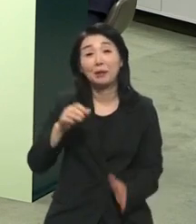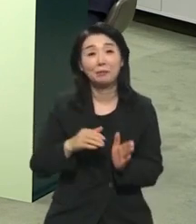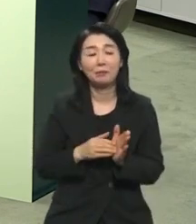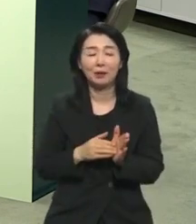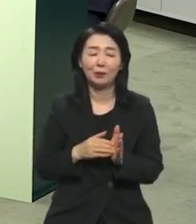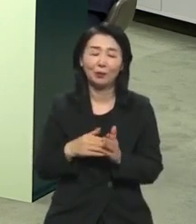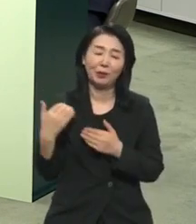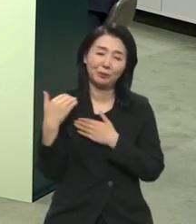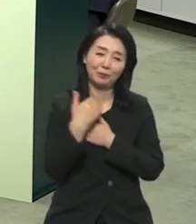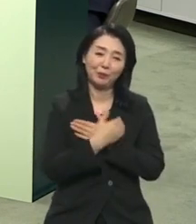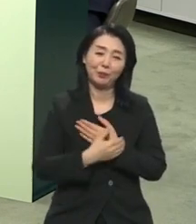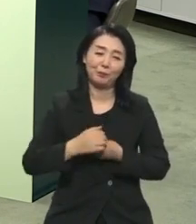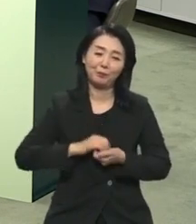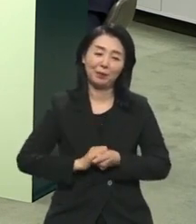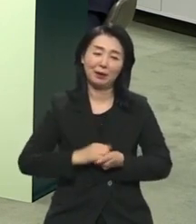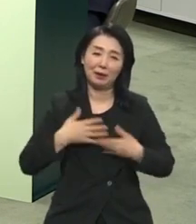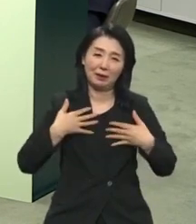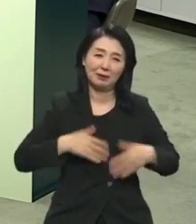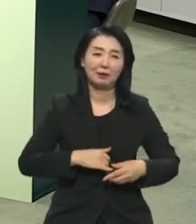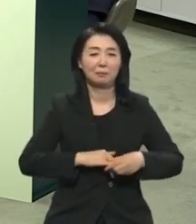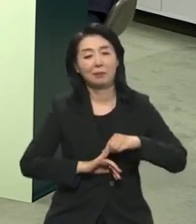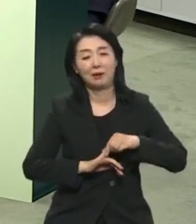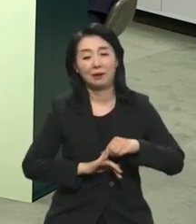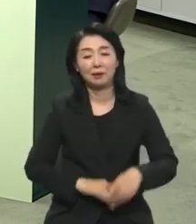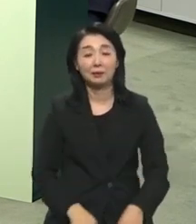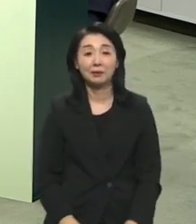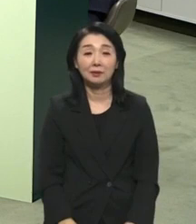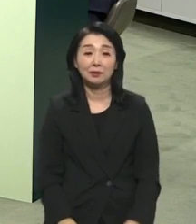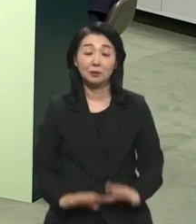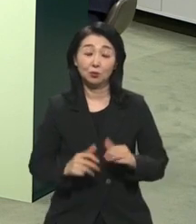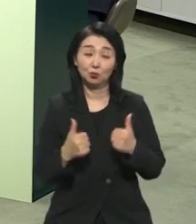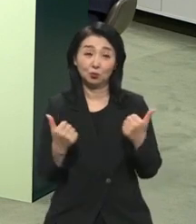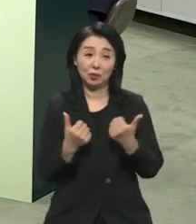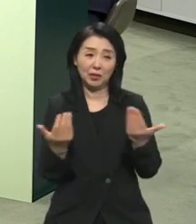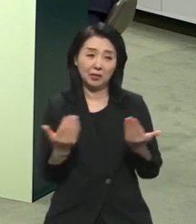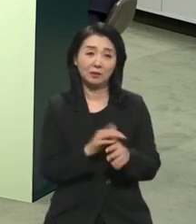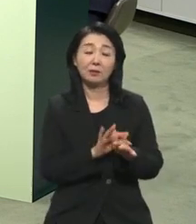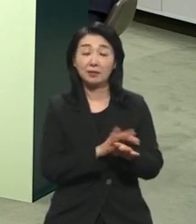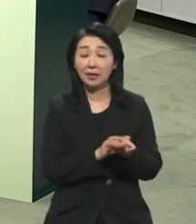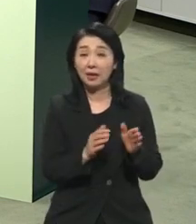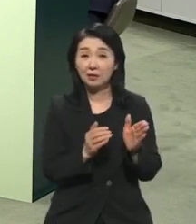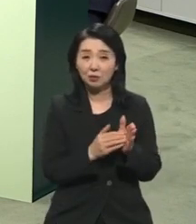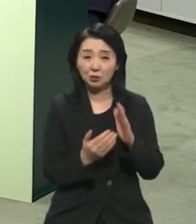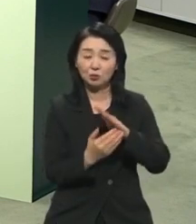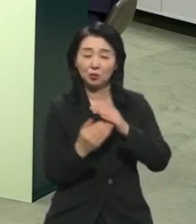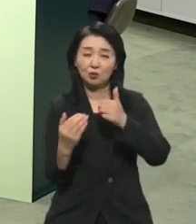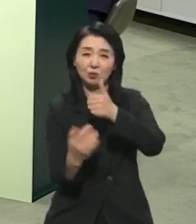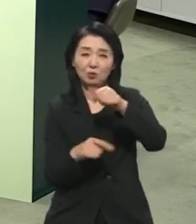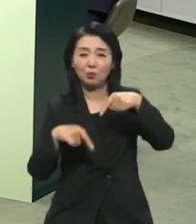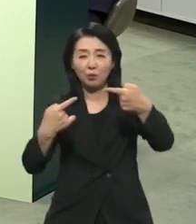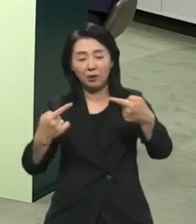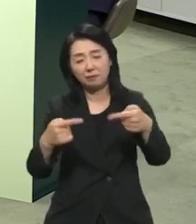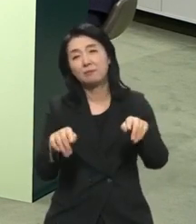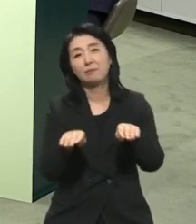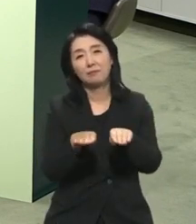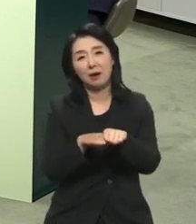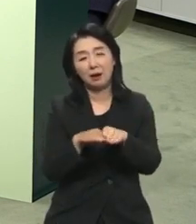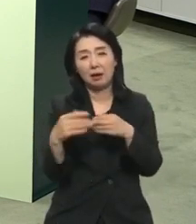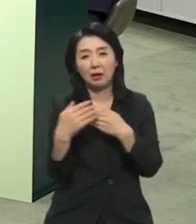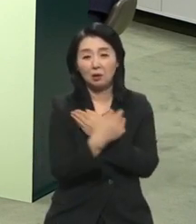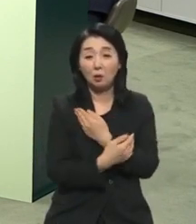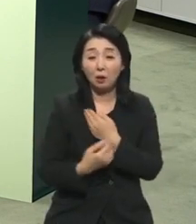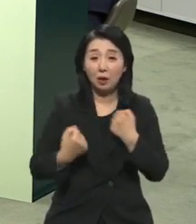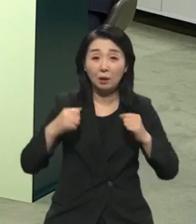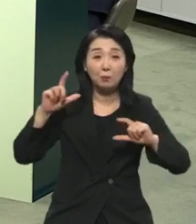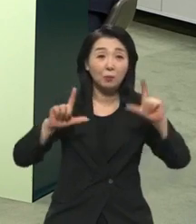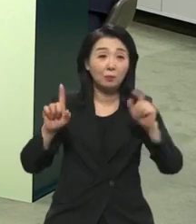한계가 온 거 같고 계속 국회 일정을 다 소화했는데 오늘은 최고위원회의를 불참했습니다 건강상태가 좀